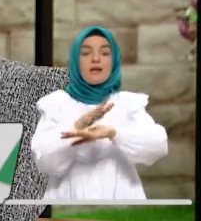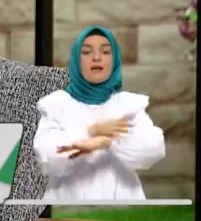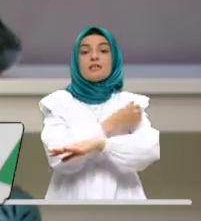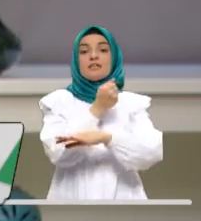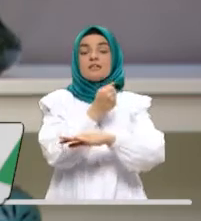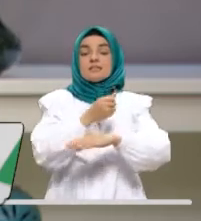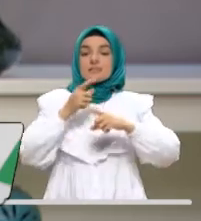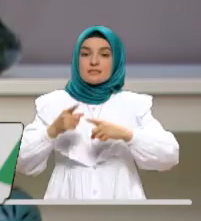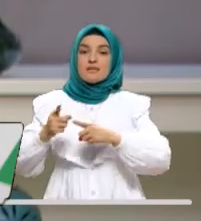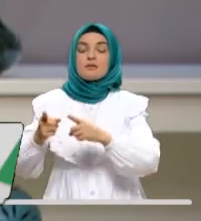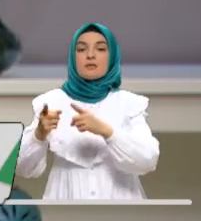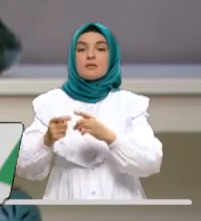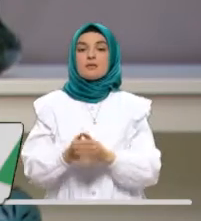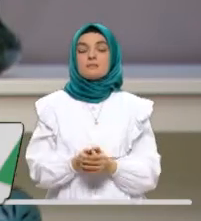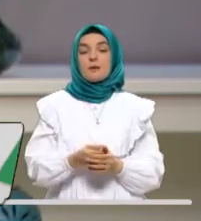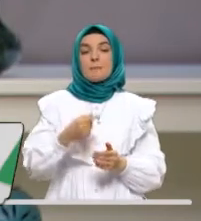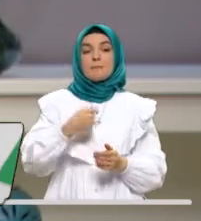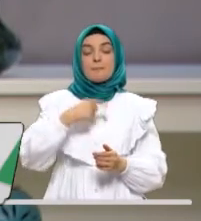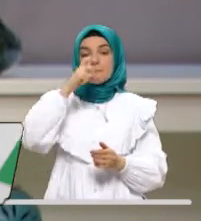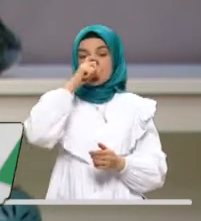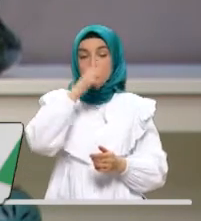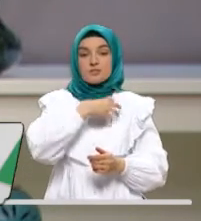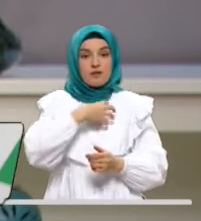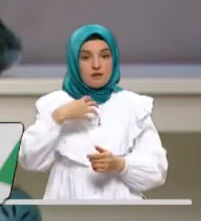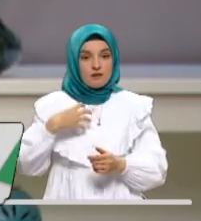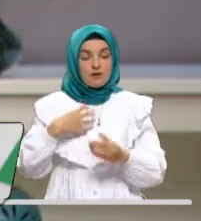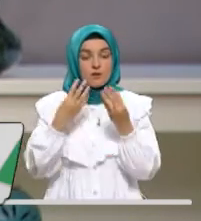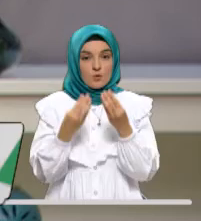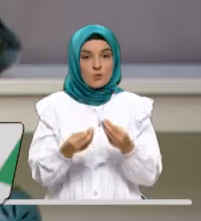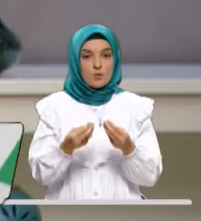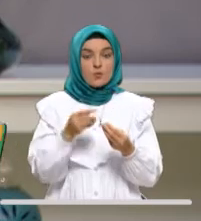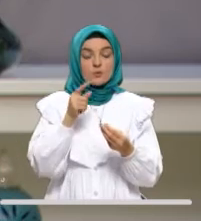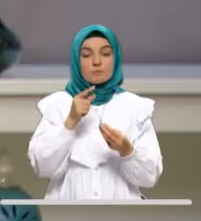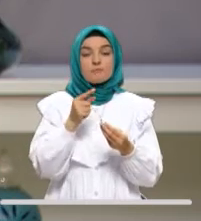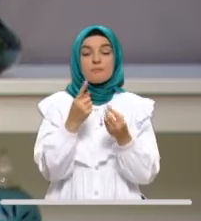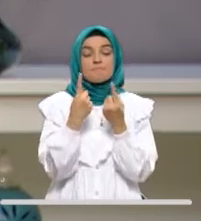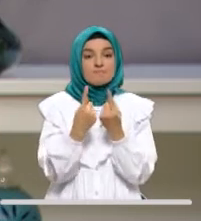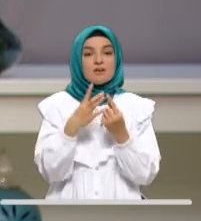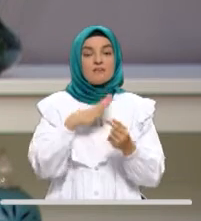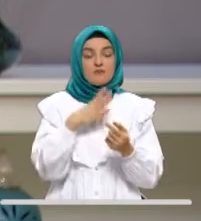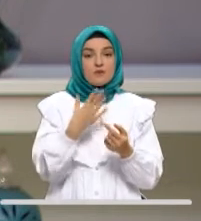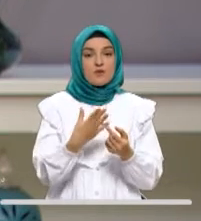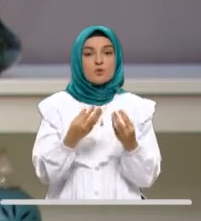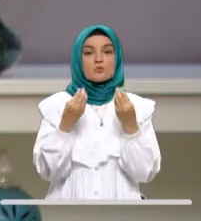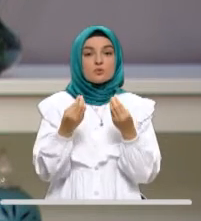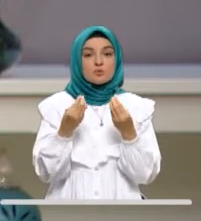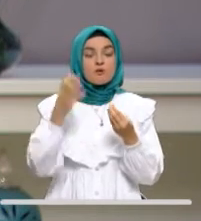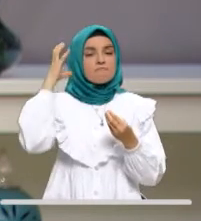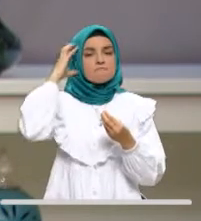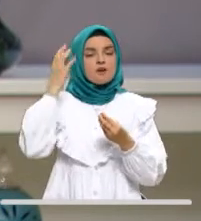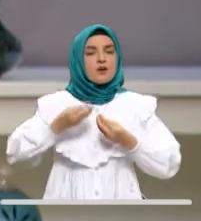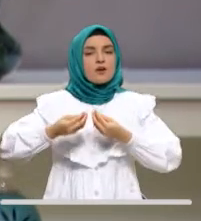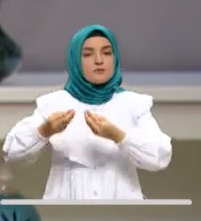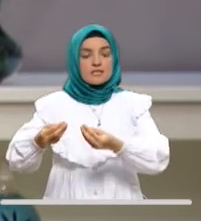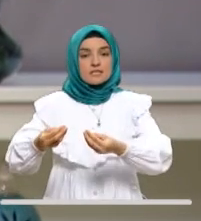Evet, benim valide sultanlar, padişah anneleri söz konusu olduğunda en çok özendiğim şeylerden de biridir. Evet. Yani o kadar vakfiyeleri var ki, öyle